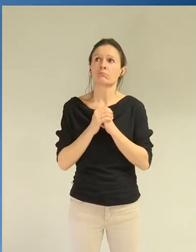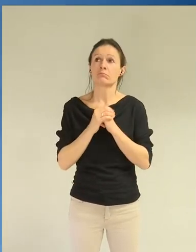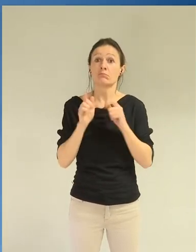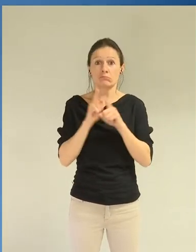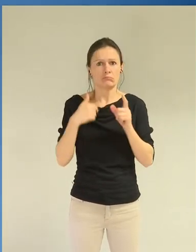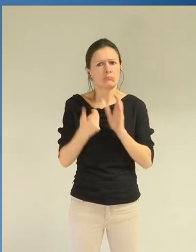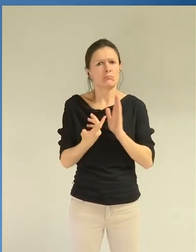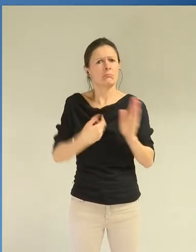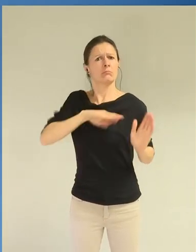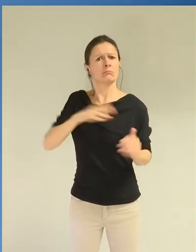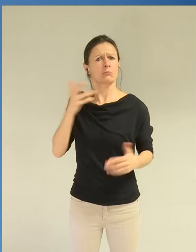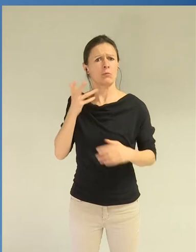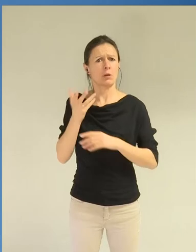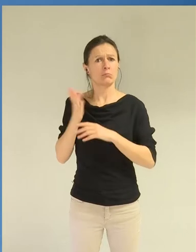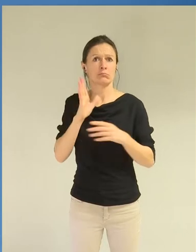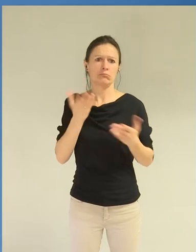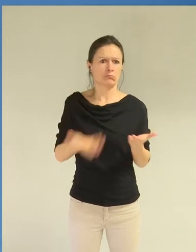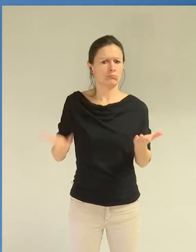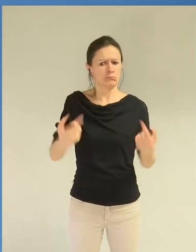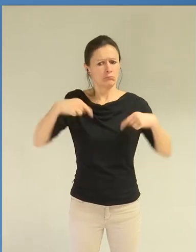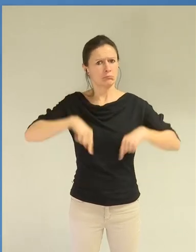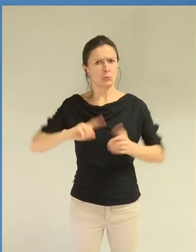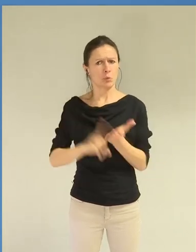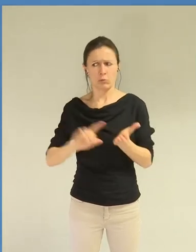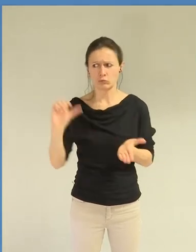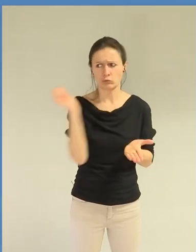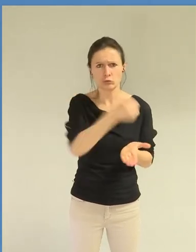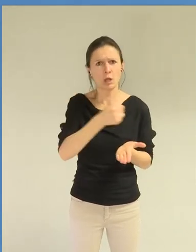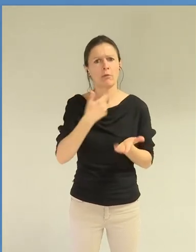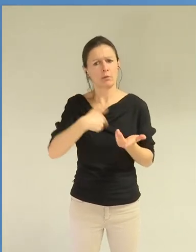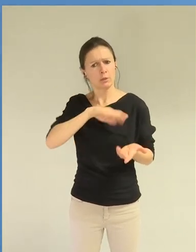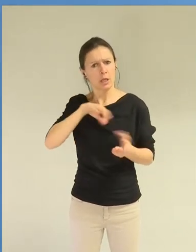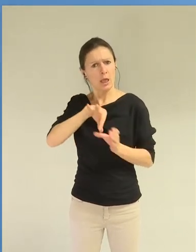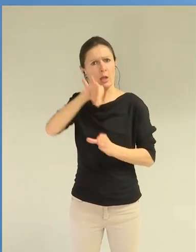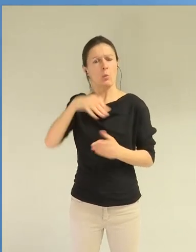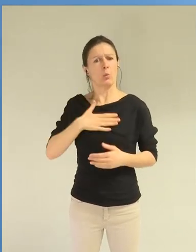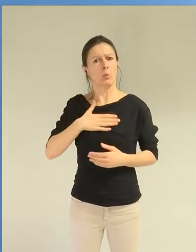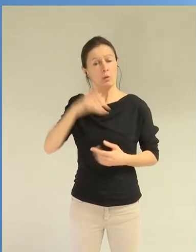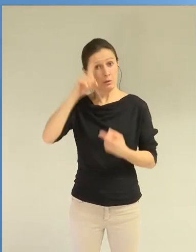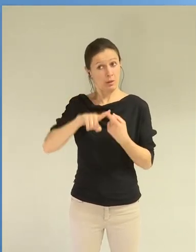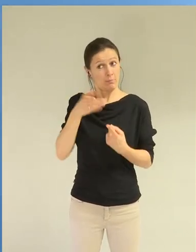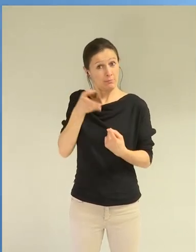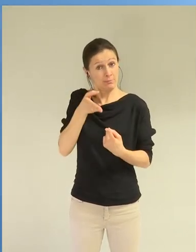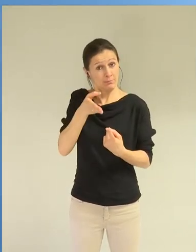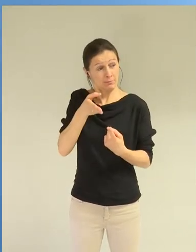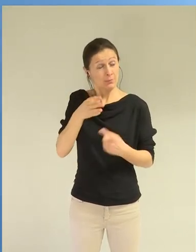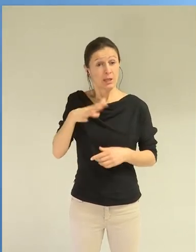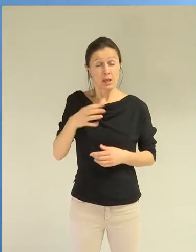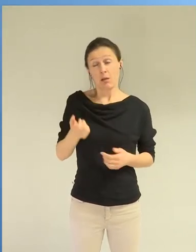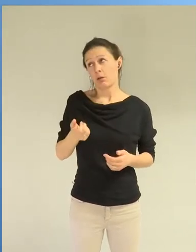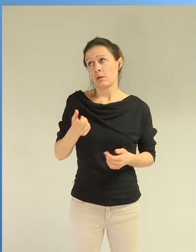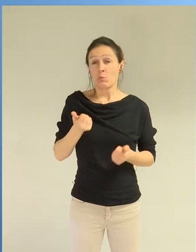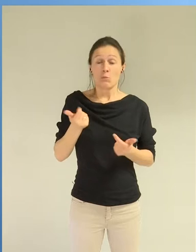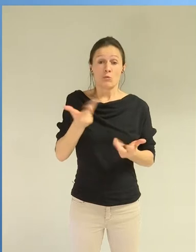notre responsabilité d'élus dans notre cité sur ce sujet que certains jettent depuis plusieurs